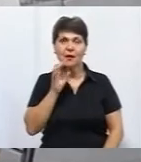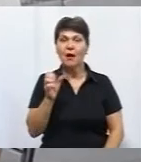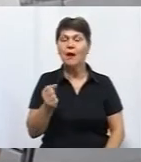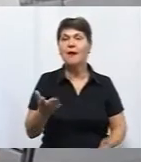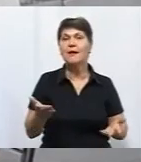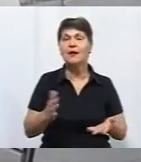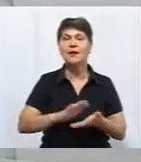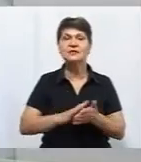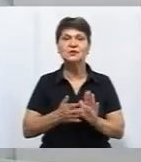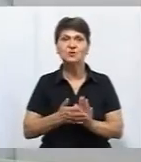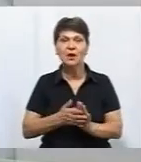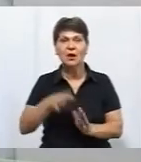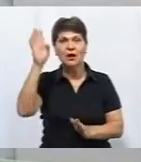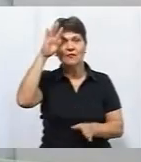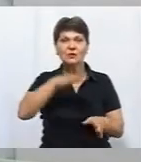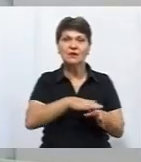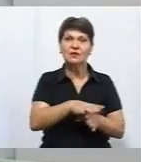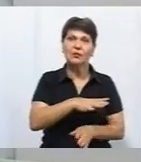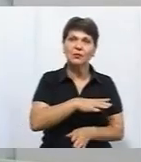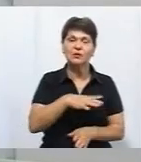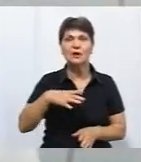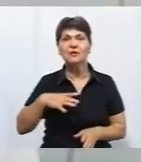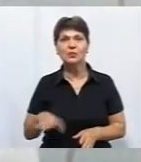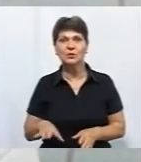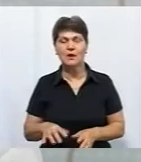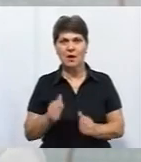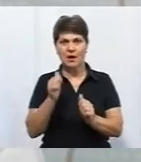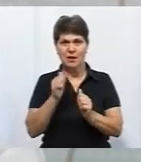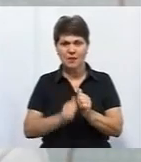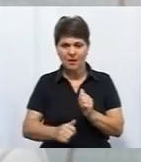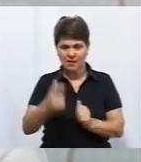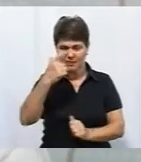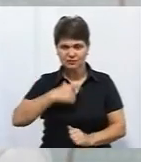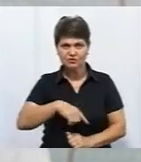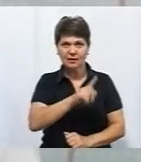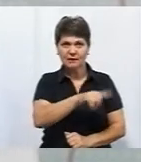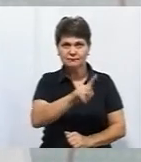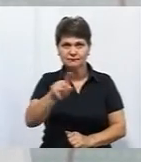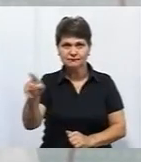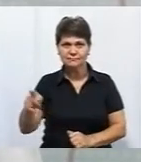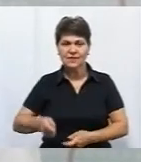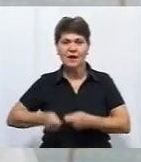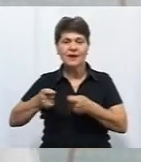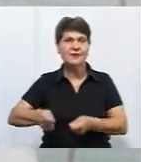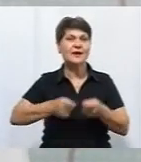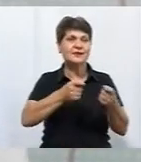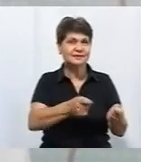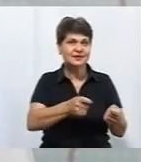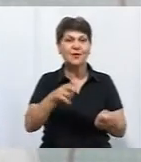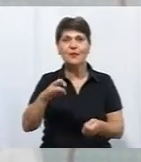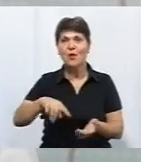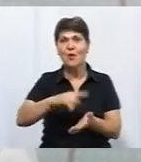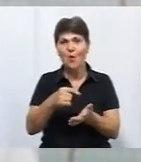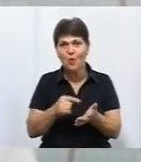Чи наповнені вони водою? Чи перевіряли ви, наприклад, це? Чи... Кожна з нас їздить по місту. І ми знаємо, де ми їх встановлюємо.